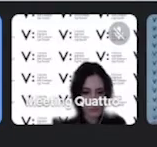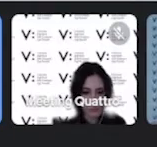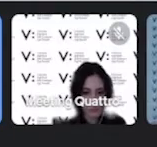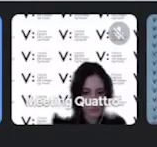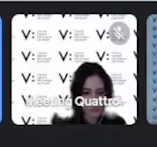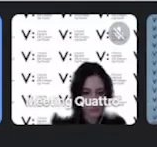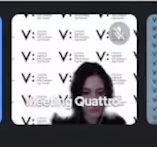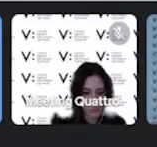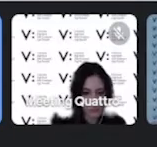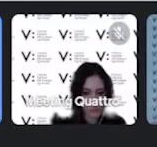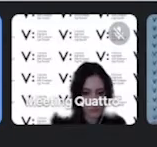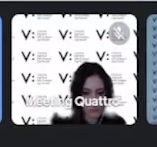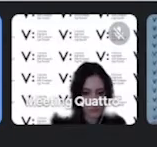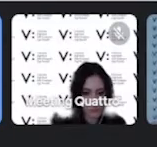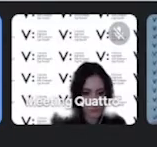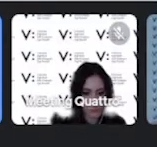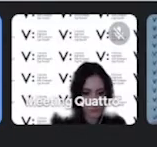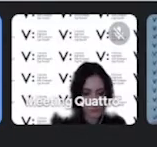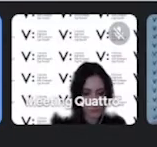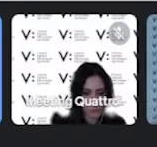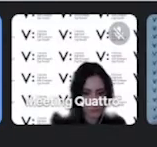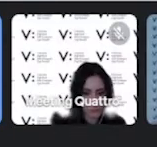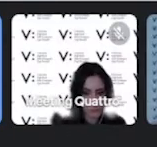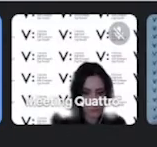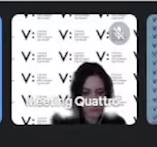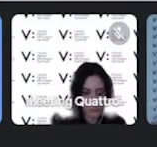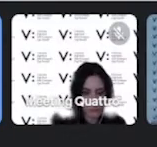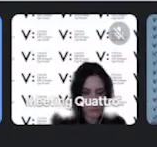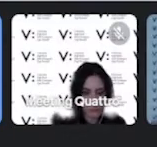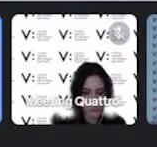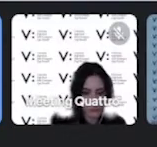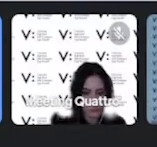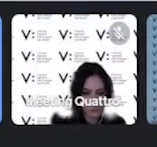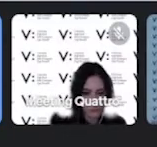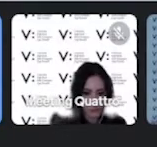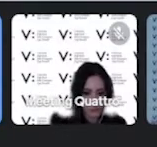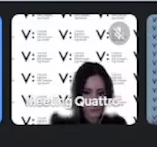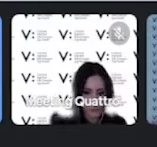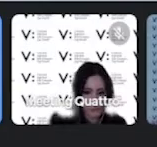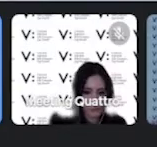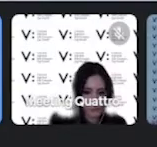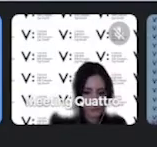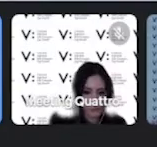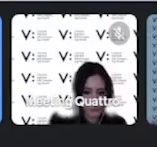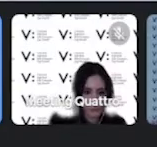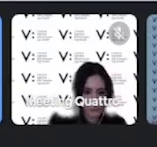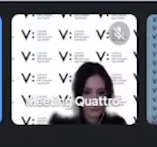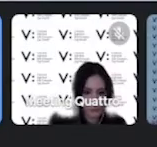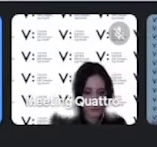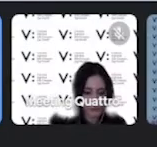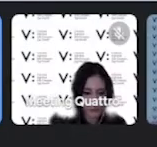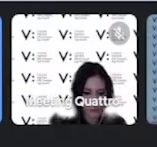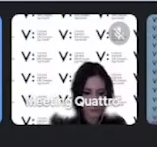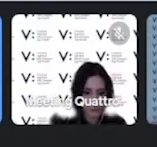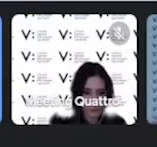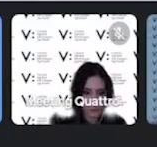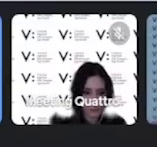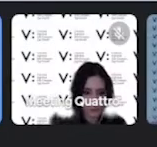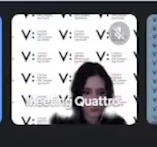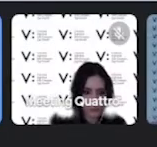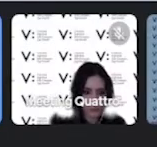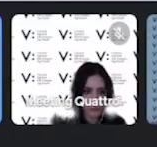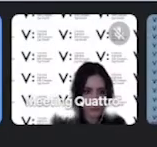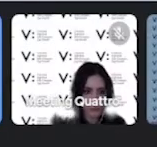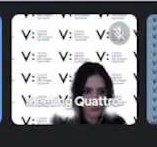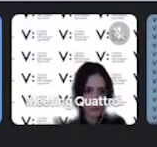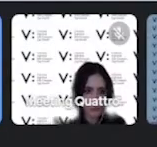possibilità, ovviamente comodamente da casa, di accedere alla biblioteca del Dipartimento di